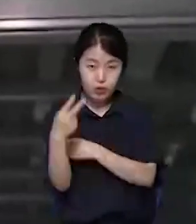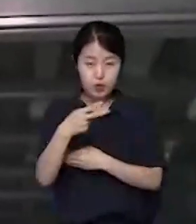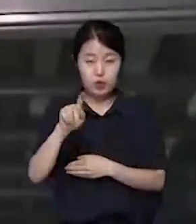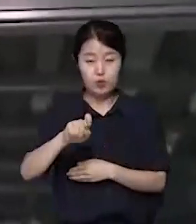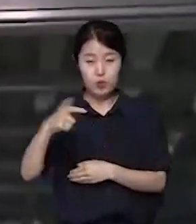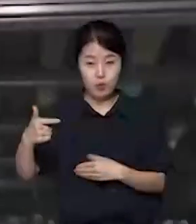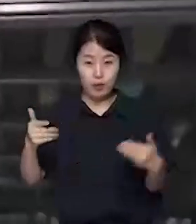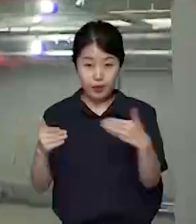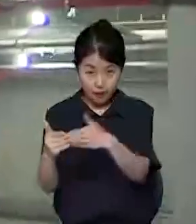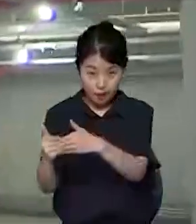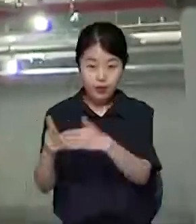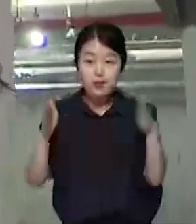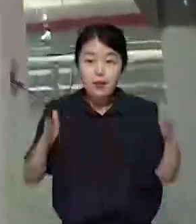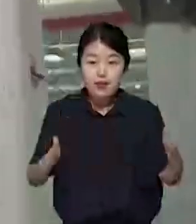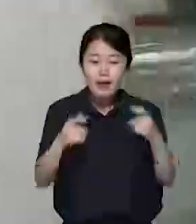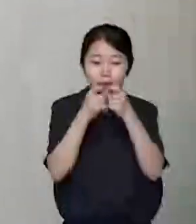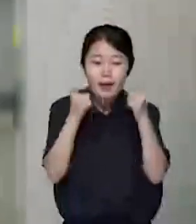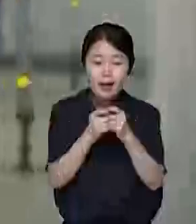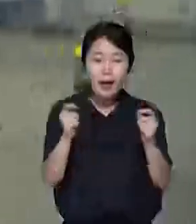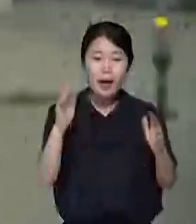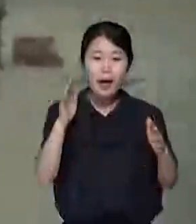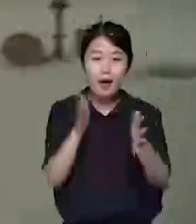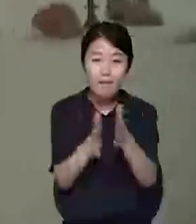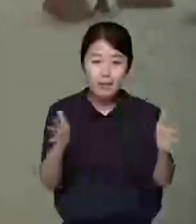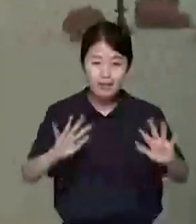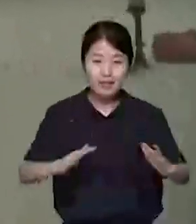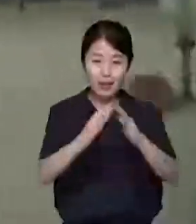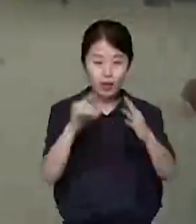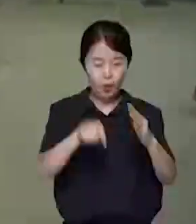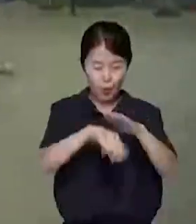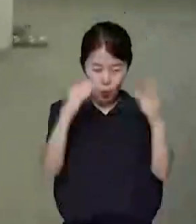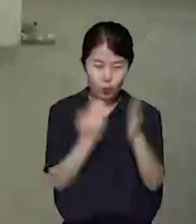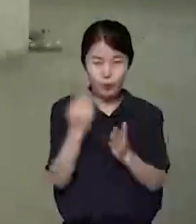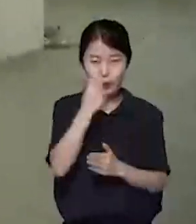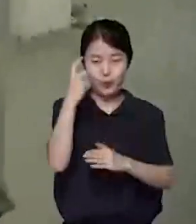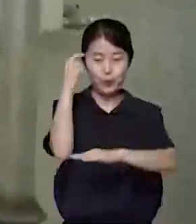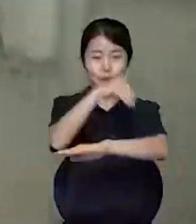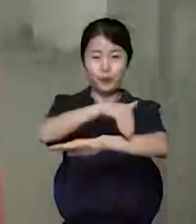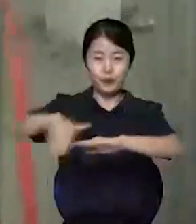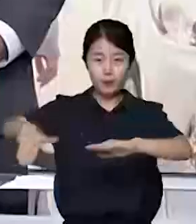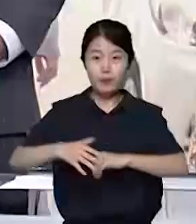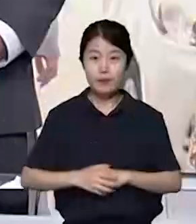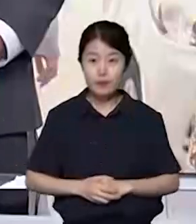준공된 민간 아파트로까지 확대할 예정입니다. KBC 조윤정입니다.